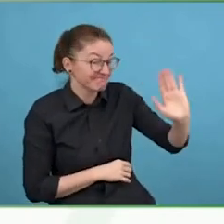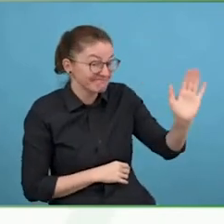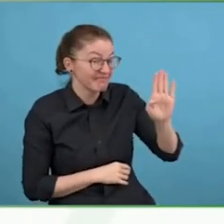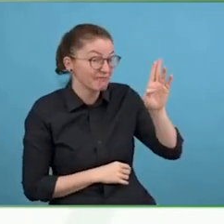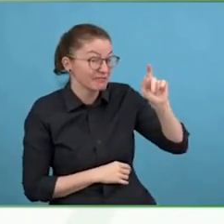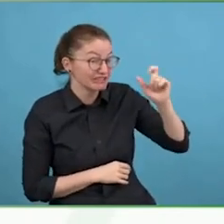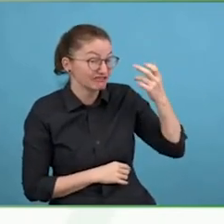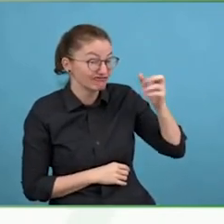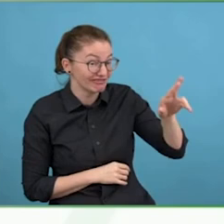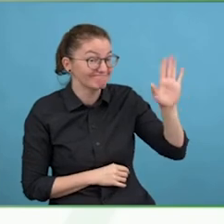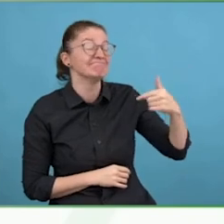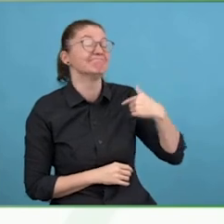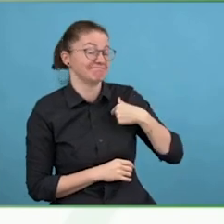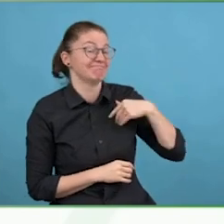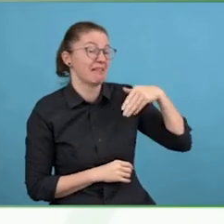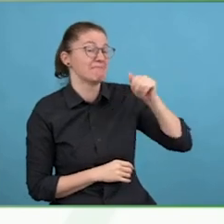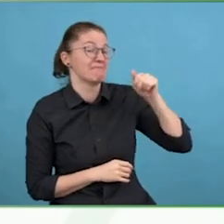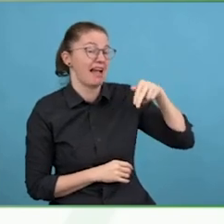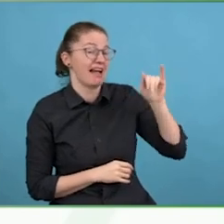من